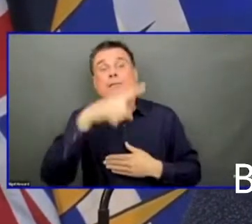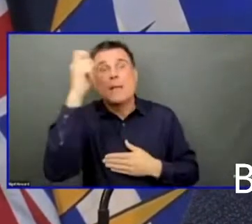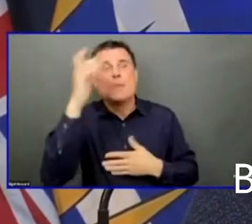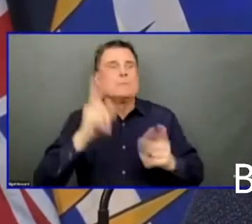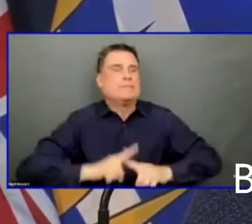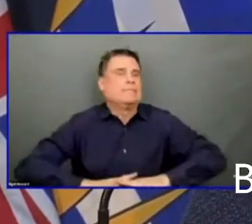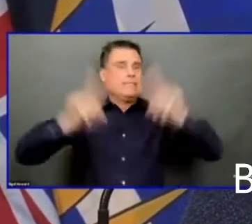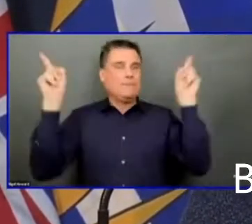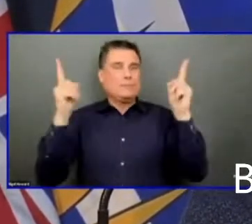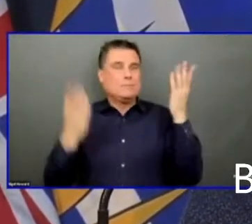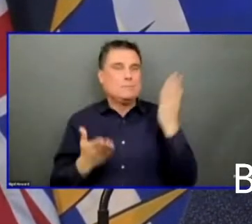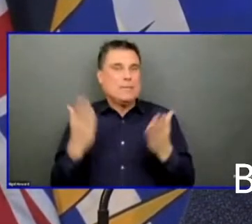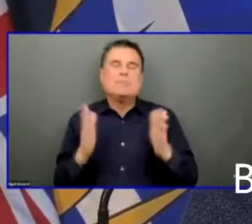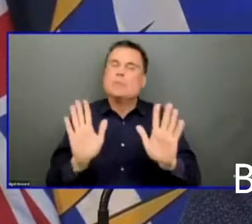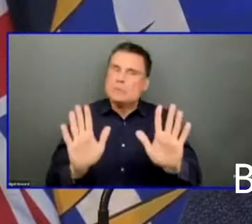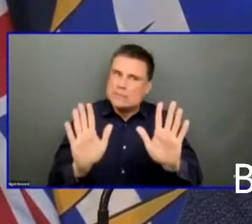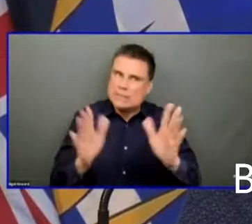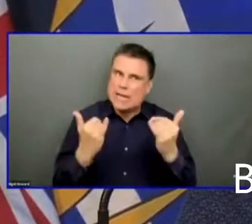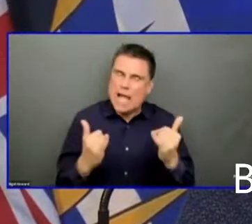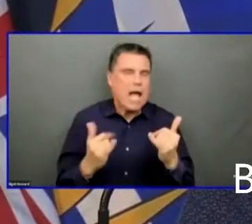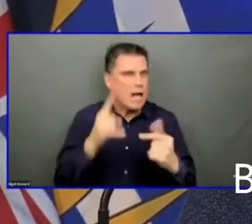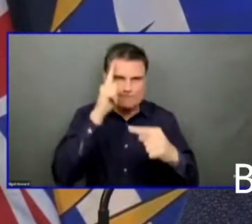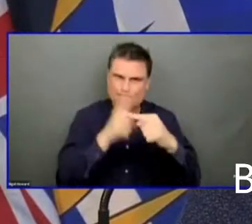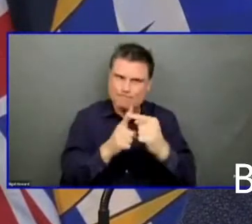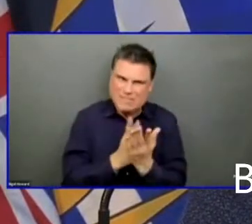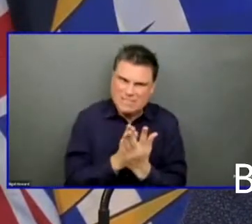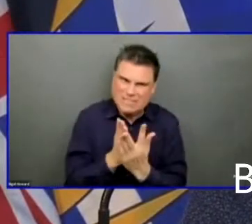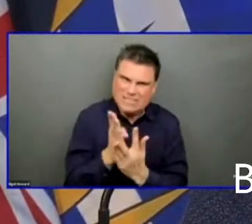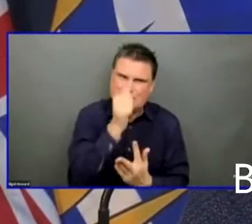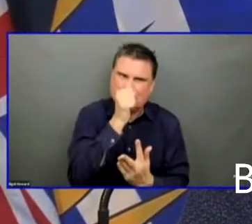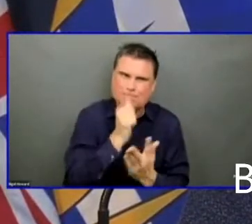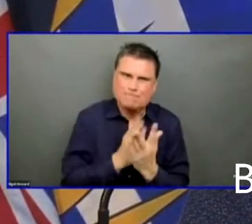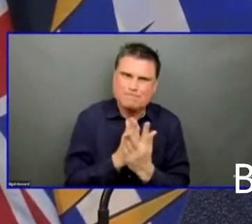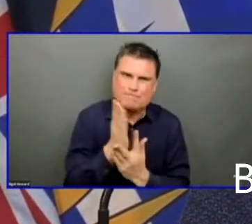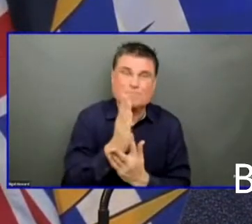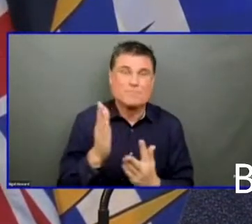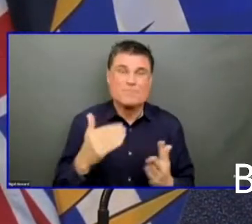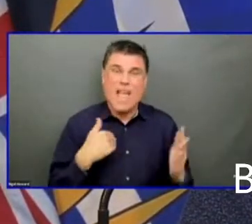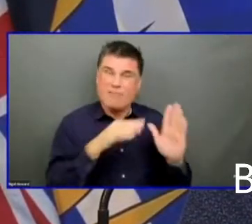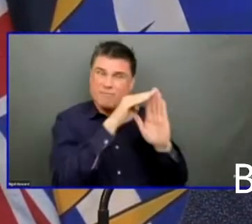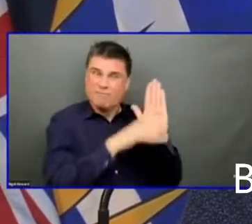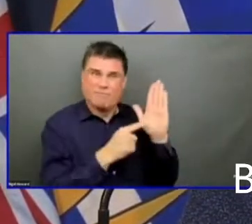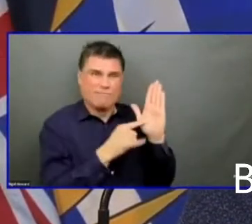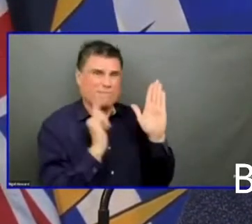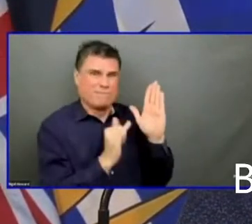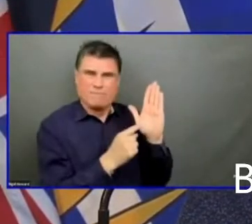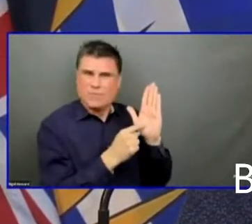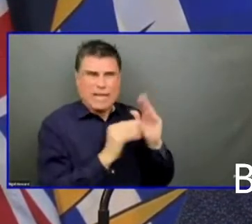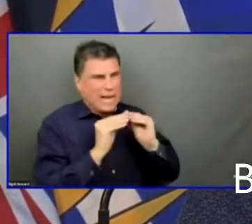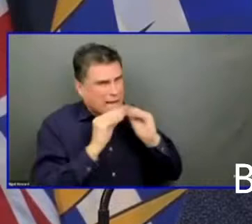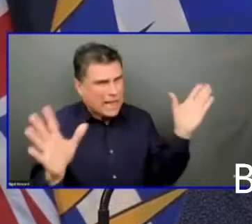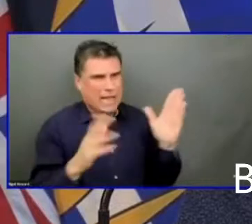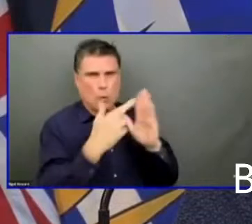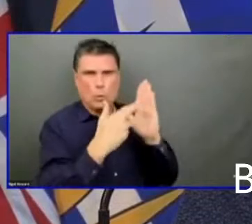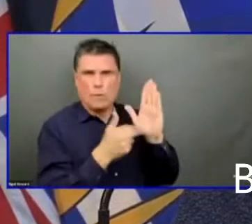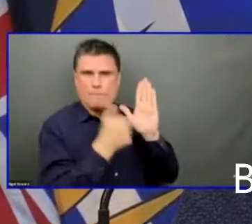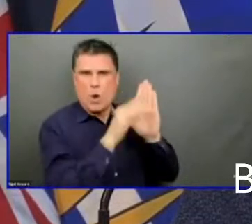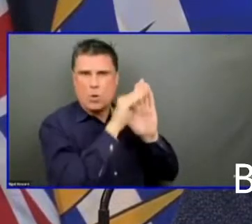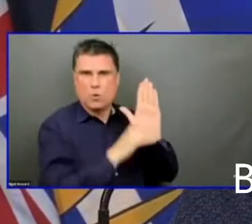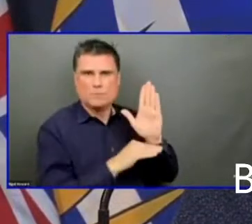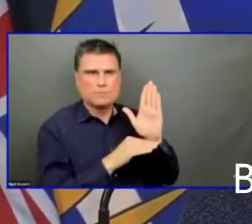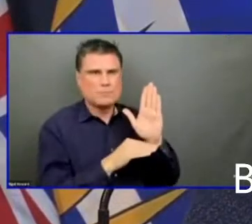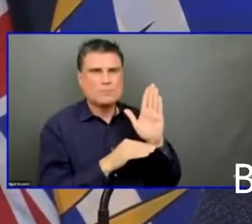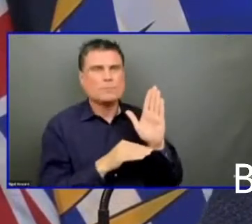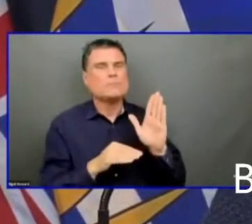个疫情之后如何开启。所以我们还是要保持每一